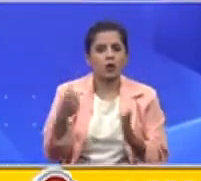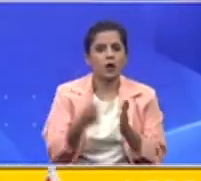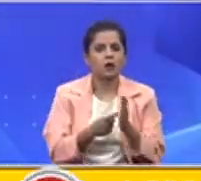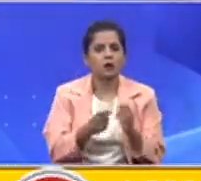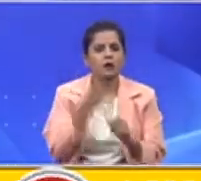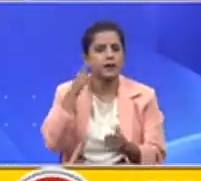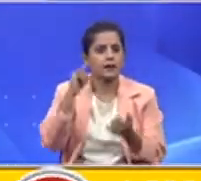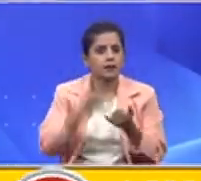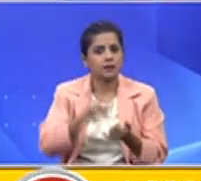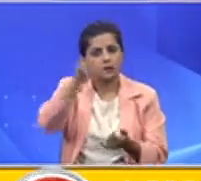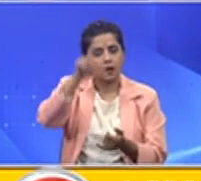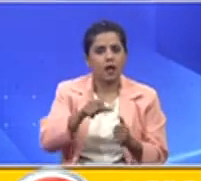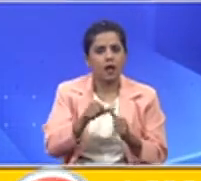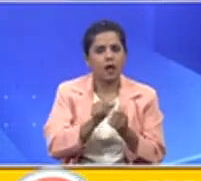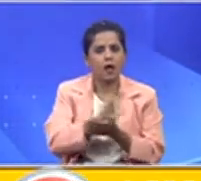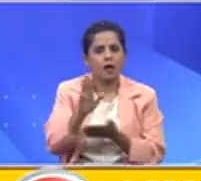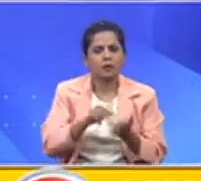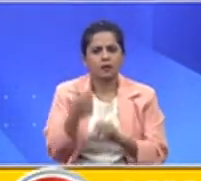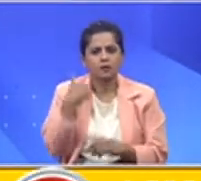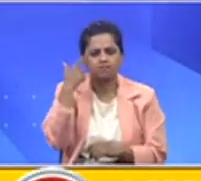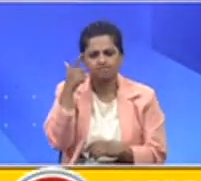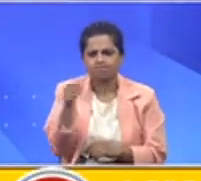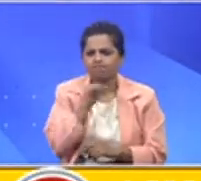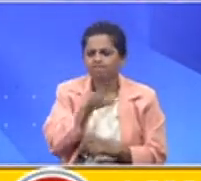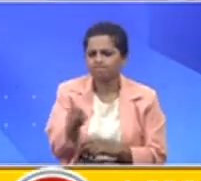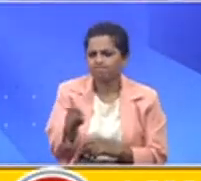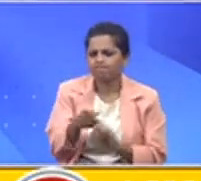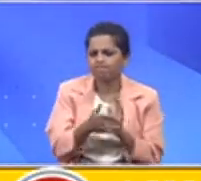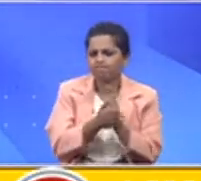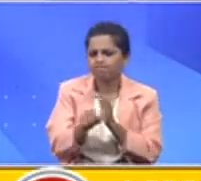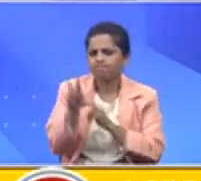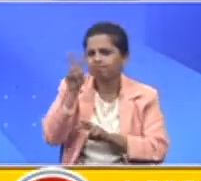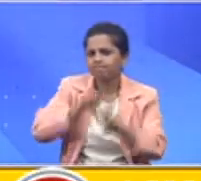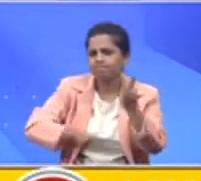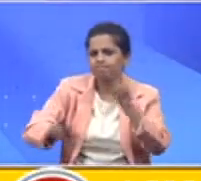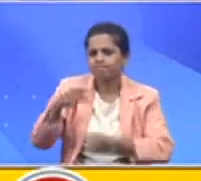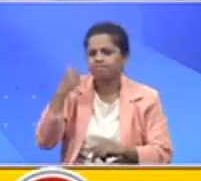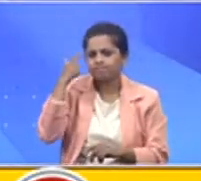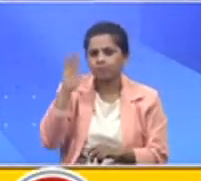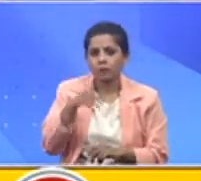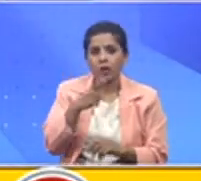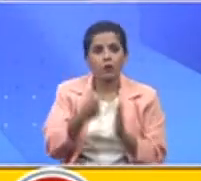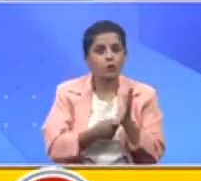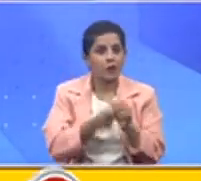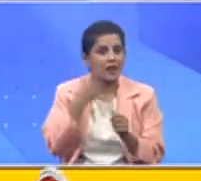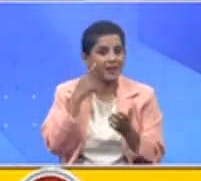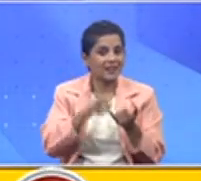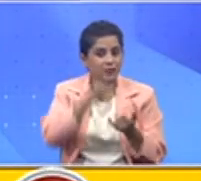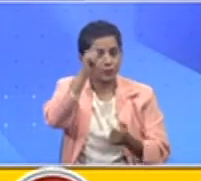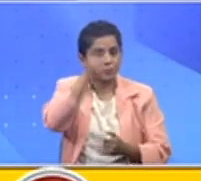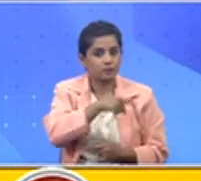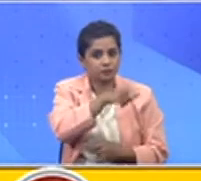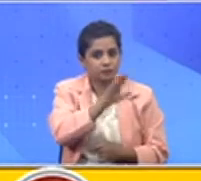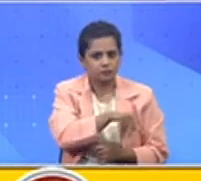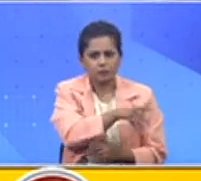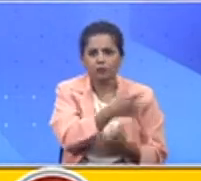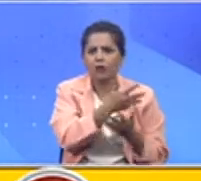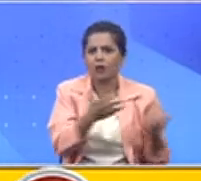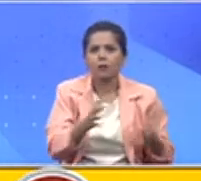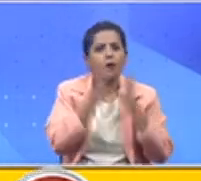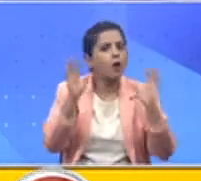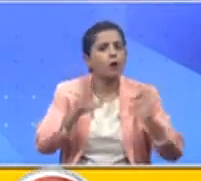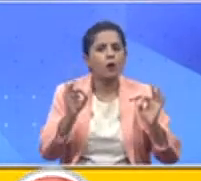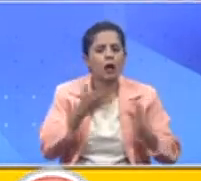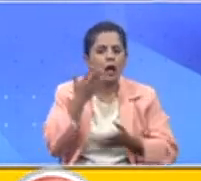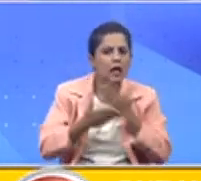एहमत ने इन युवाओं की प्रतिभा को पहचाना रईश जी के पास संसाधन जाता नहीं